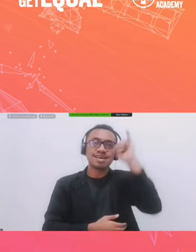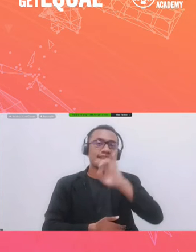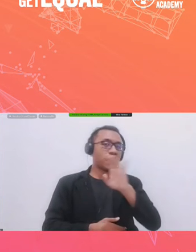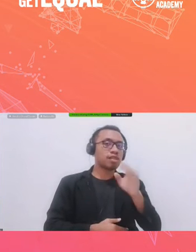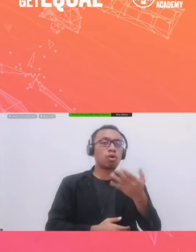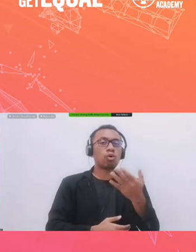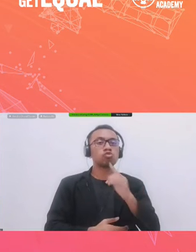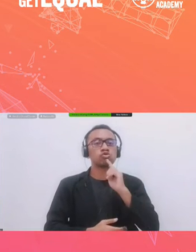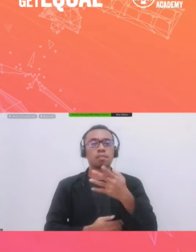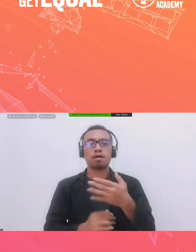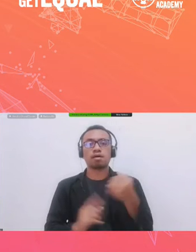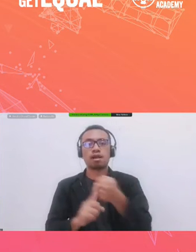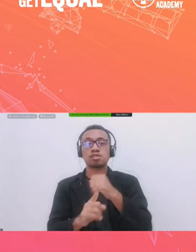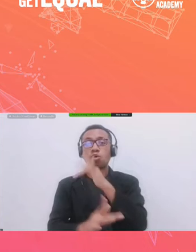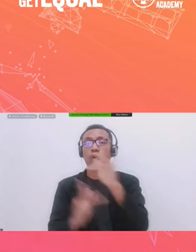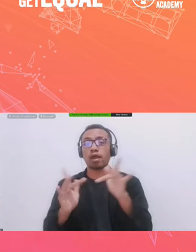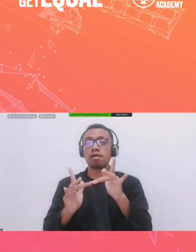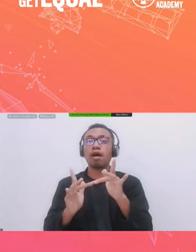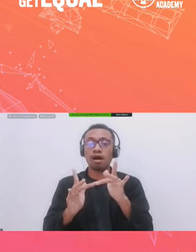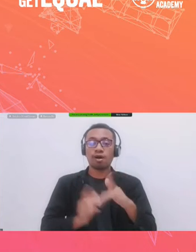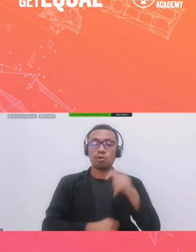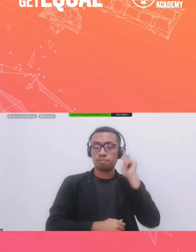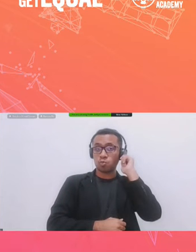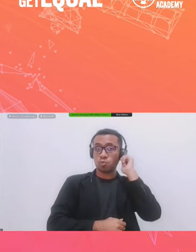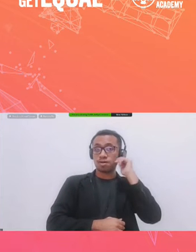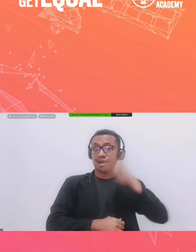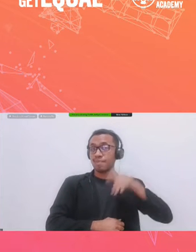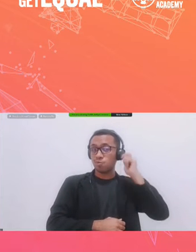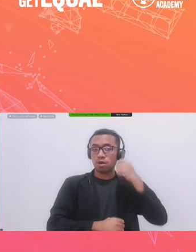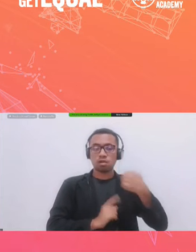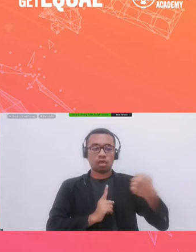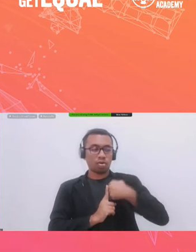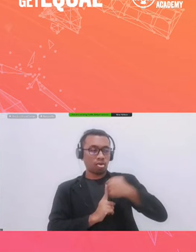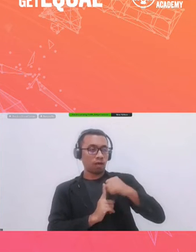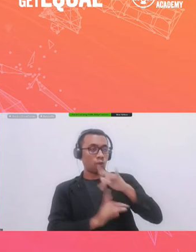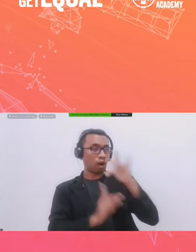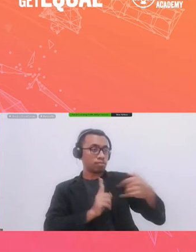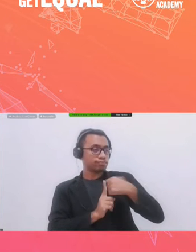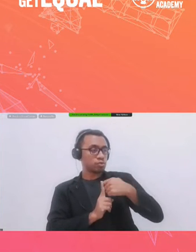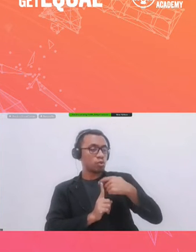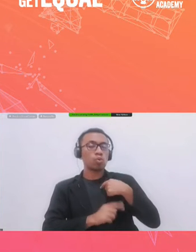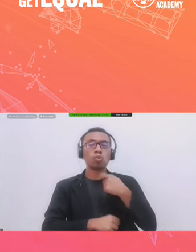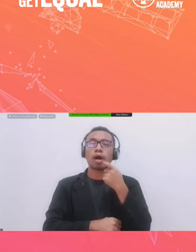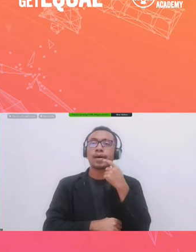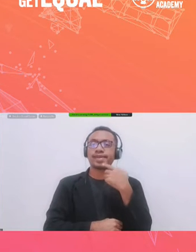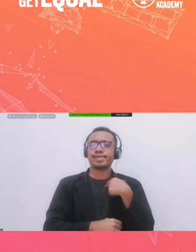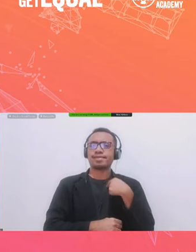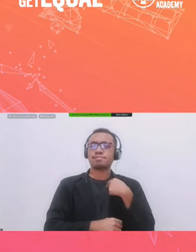kaum muda perempuan kalau mengalami ini, mereka harus kemana, mereka harus apa? Ini yang mungkin kita juga perlu